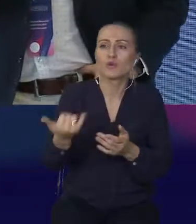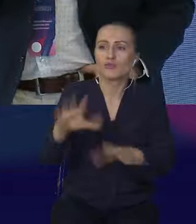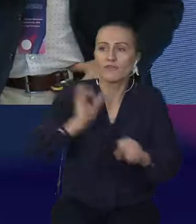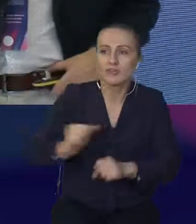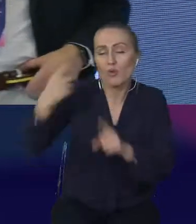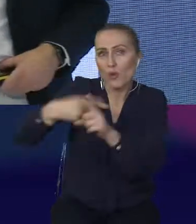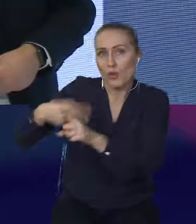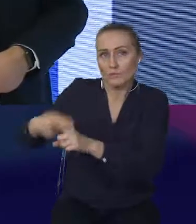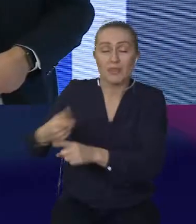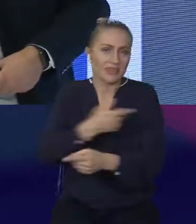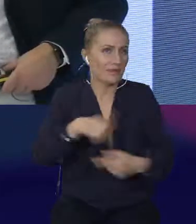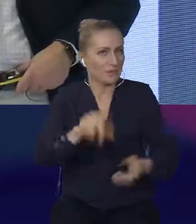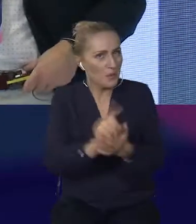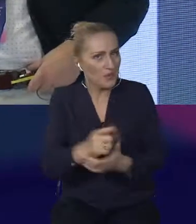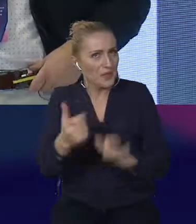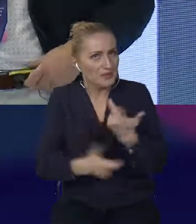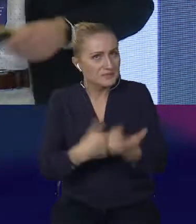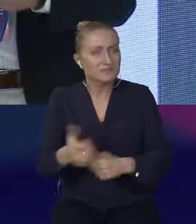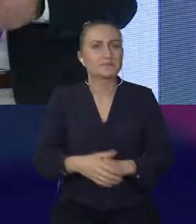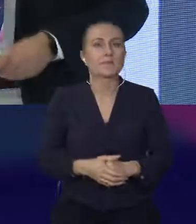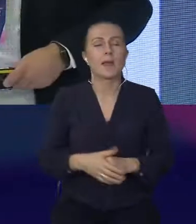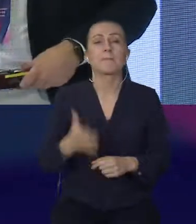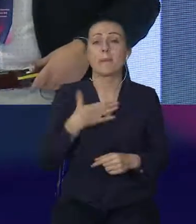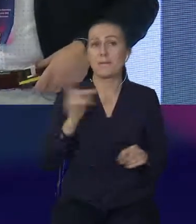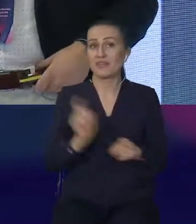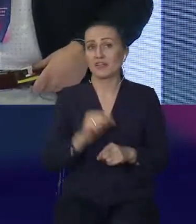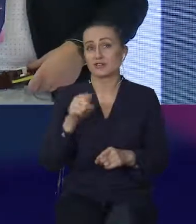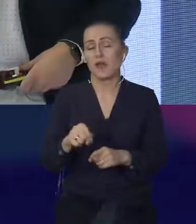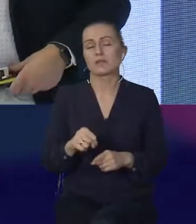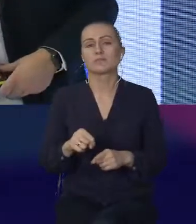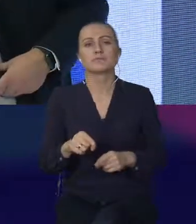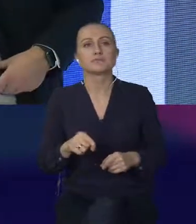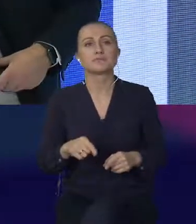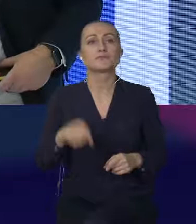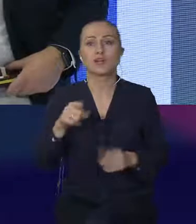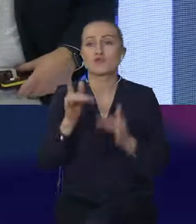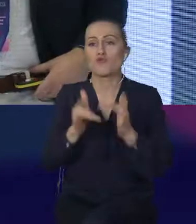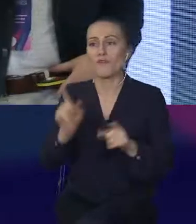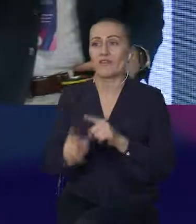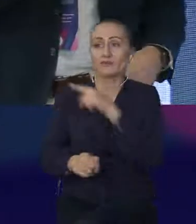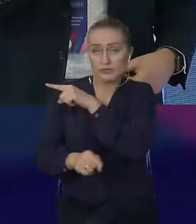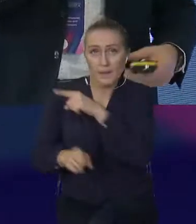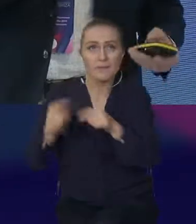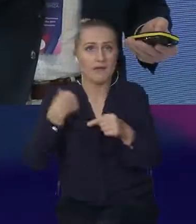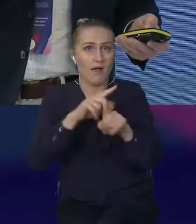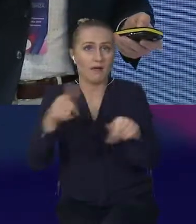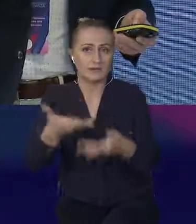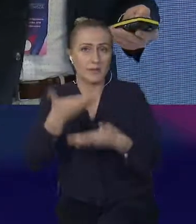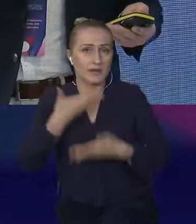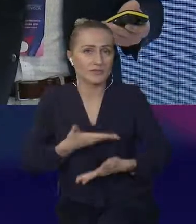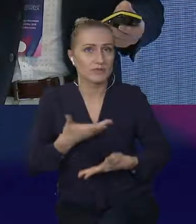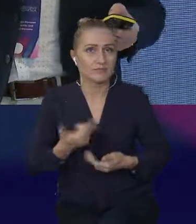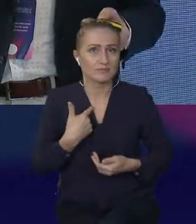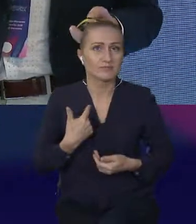udało, mamy również taki egzemplarz ramy u nas na stoisku, chętnie zapraszamy, podzielimy